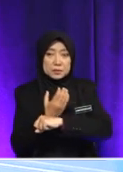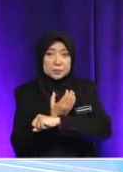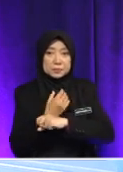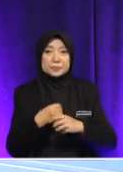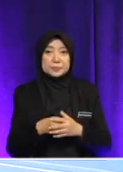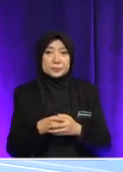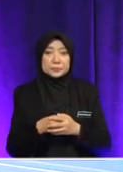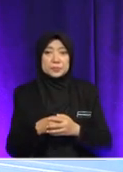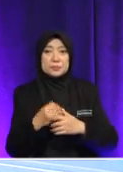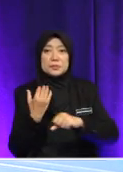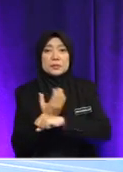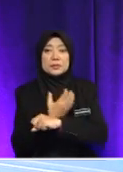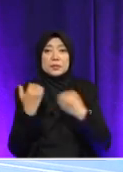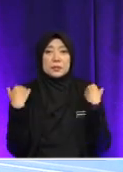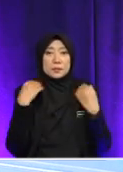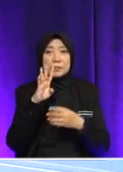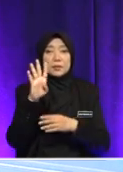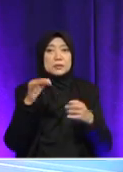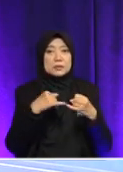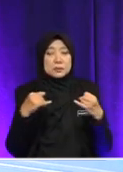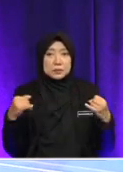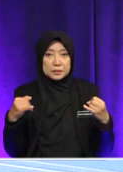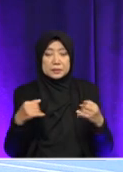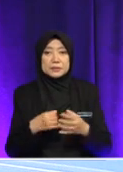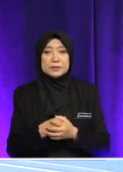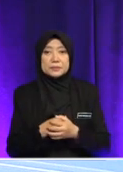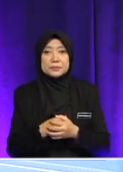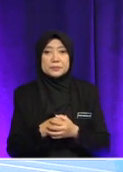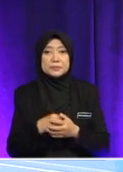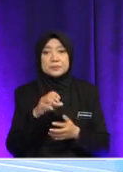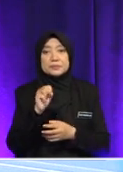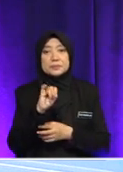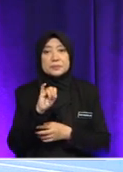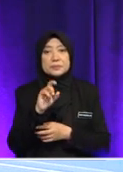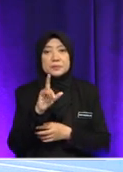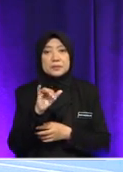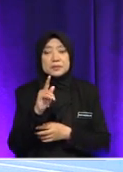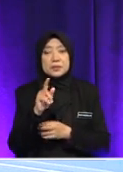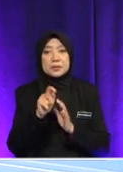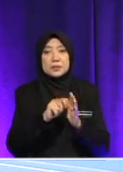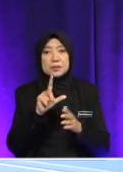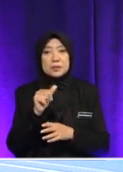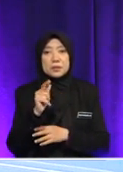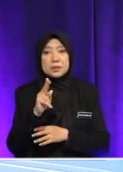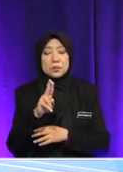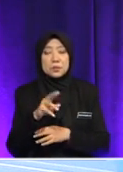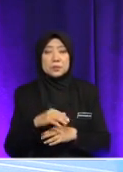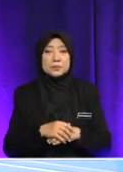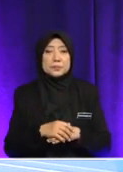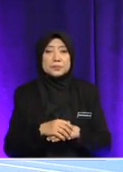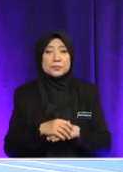semua kaca ada 4 jenis yaitu kaca silika telekur kaca soda kapur yang kita berjumpa di rumah